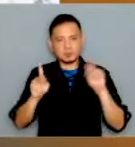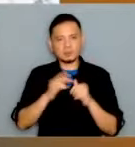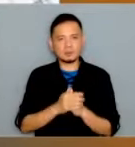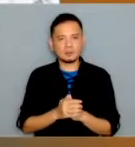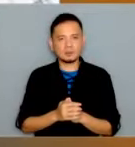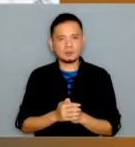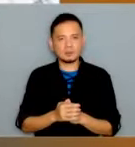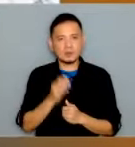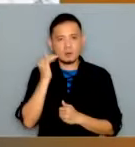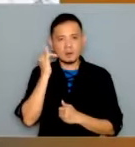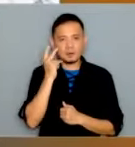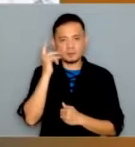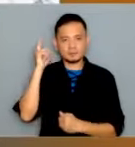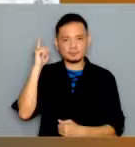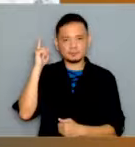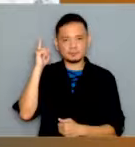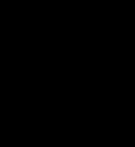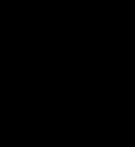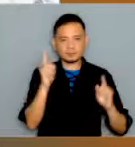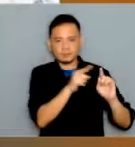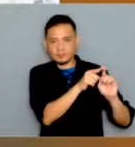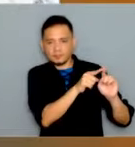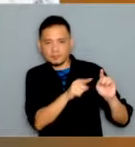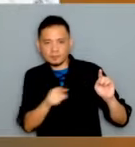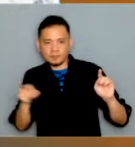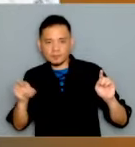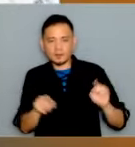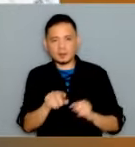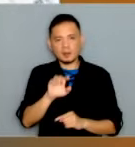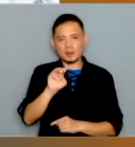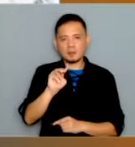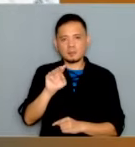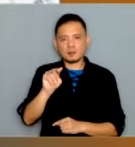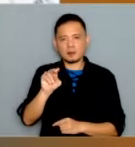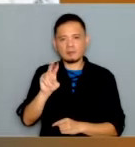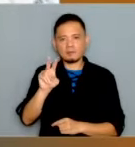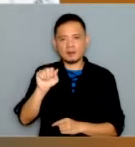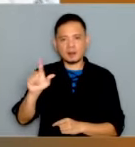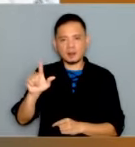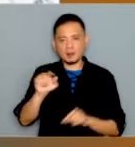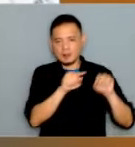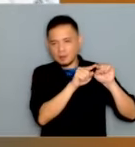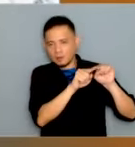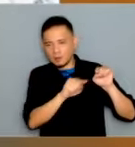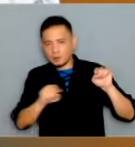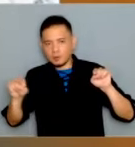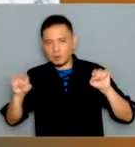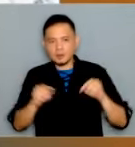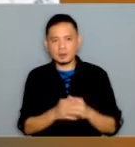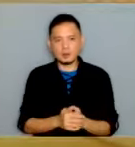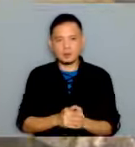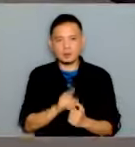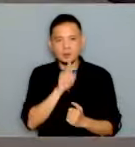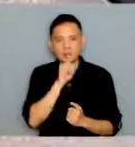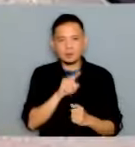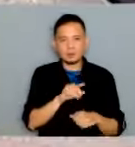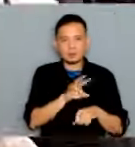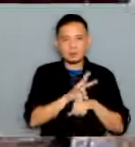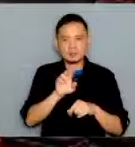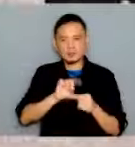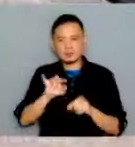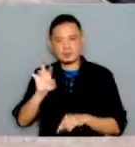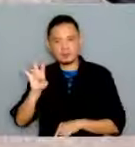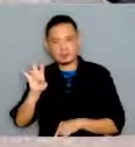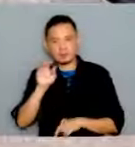Naval Street at North Bay Boulevard. Mula yan alas 6 ng gabi ng Monday-Thursday hanggang alas 7 ng gabi ng Good Friday.